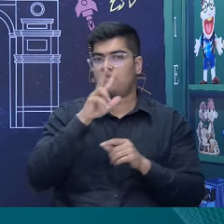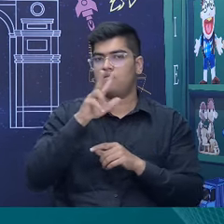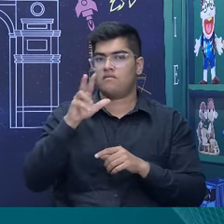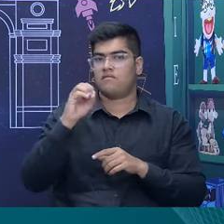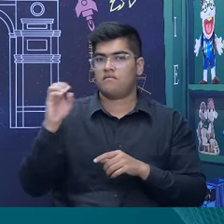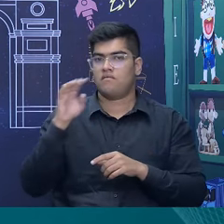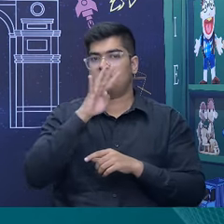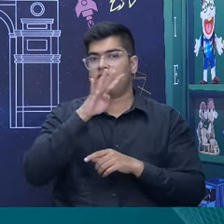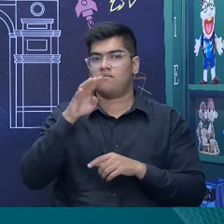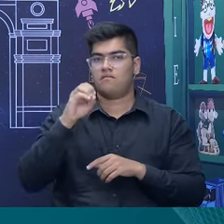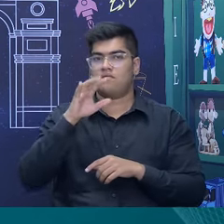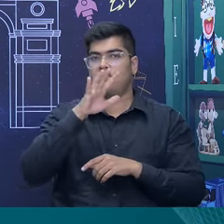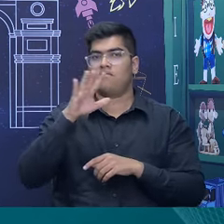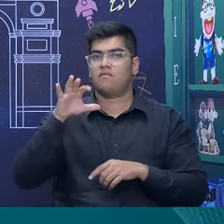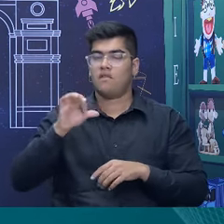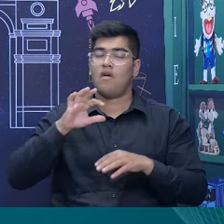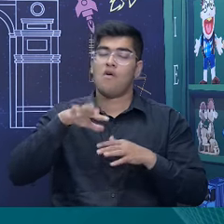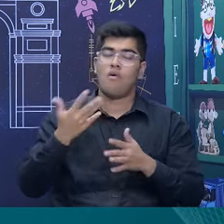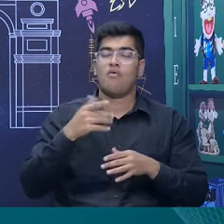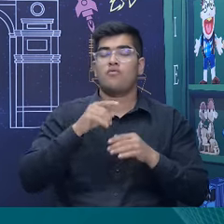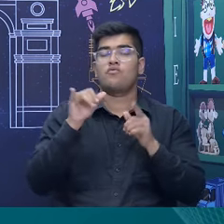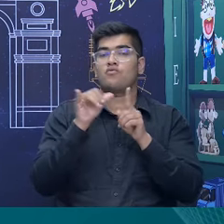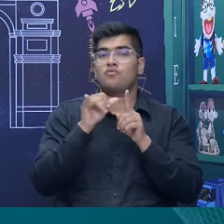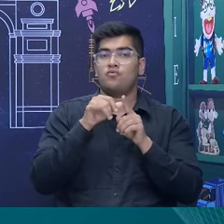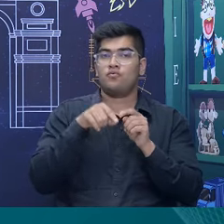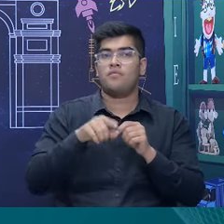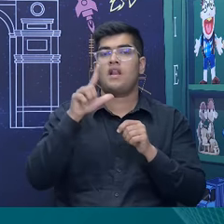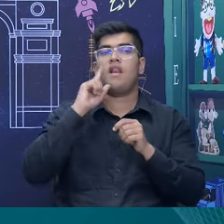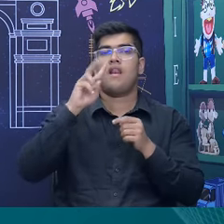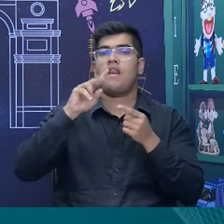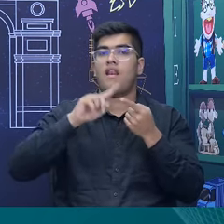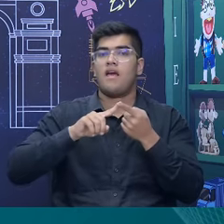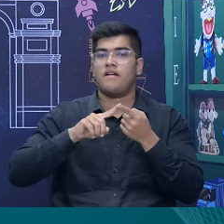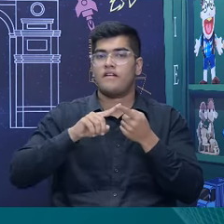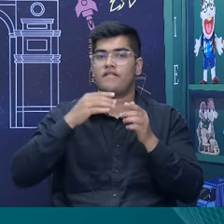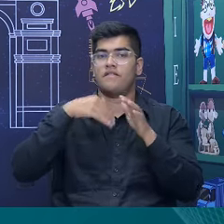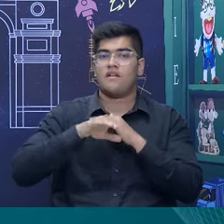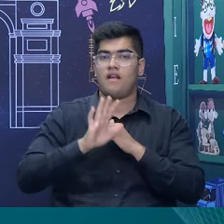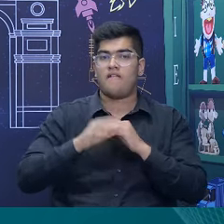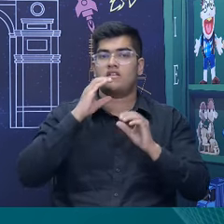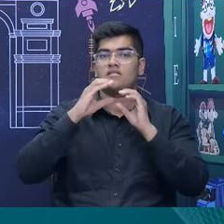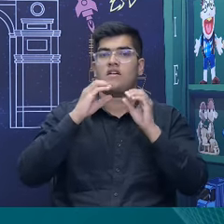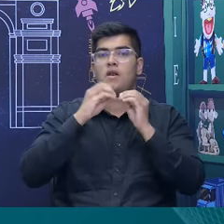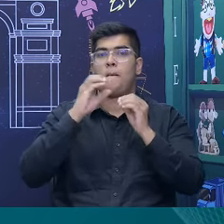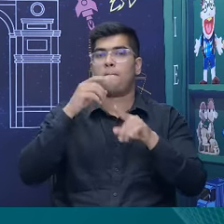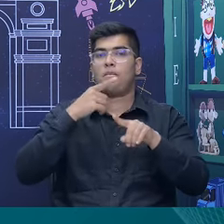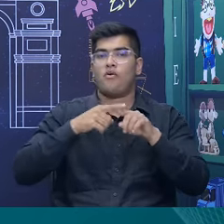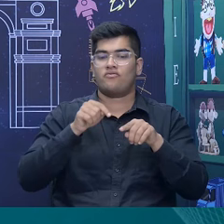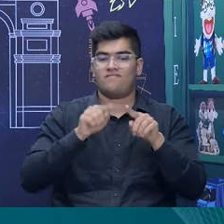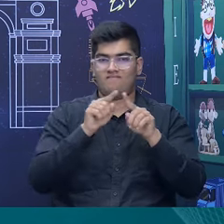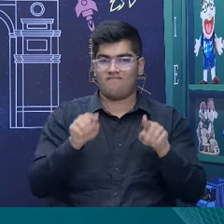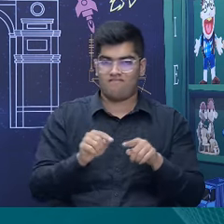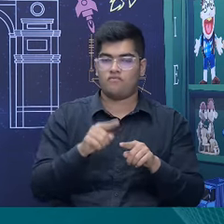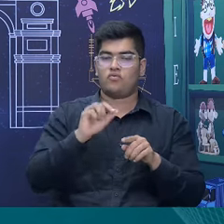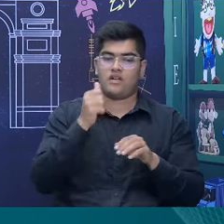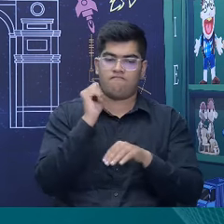तेज तरीका हमसे जुड़ने का हमारा youtube4 बॉक्स वहां पर अपना प्रश्न पूछे और जरूर हमें इन सत्रों से जुड़ी